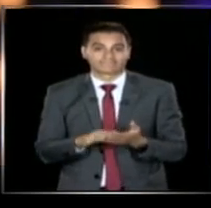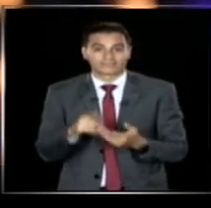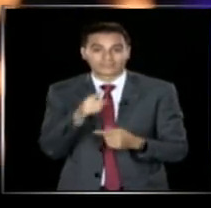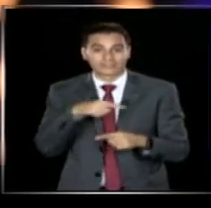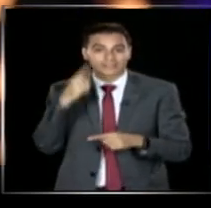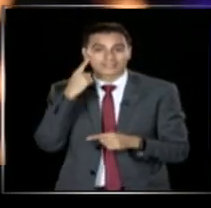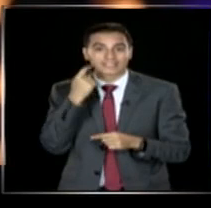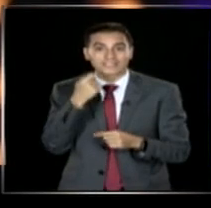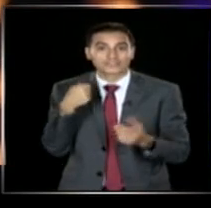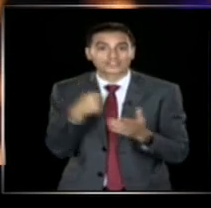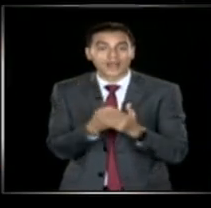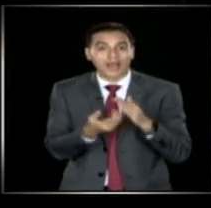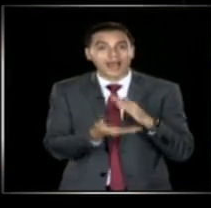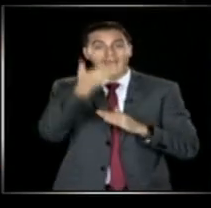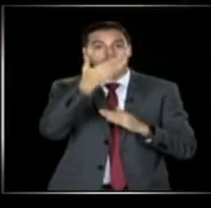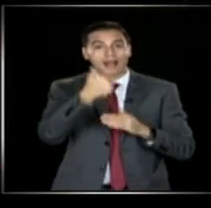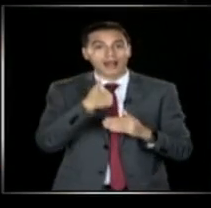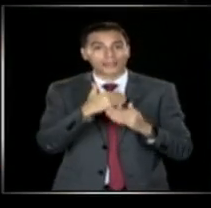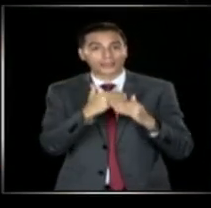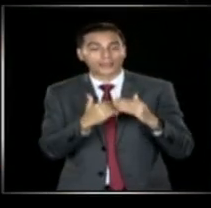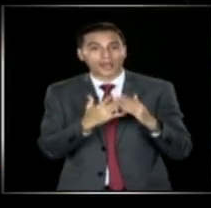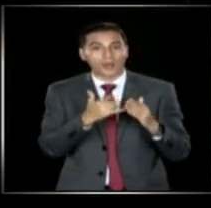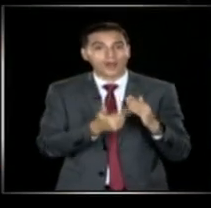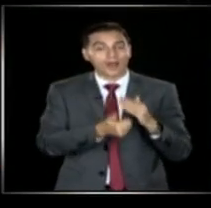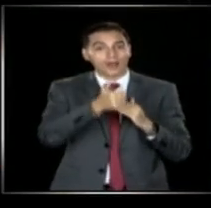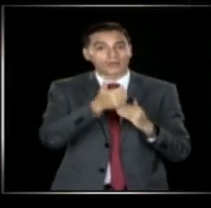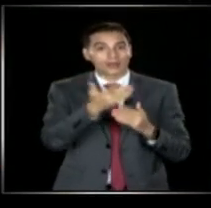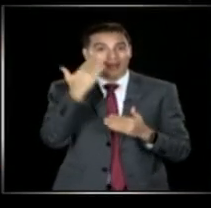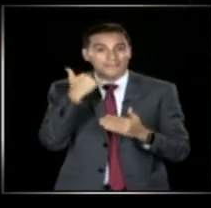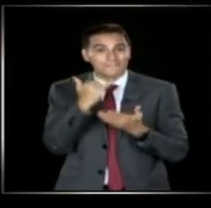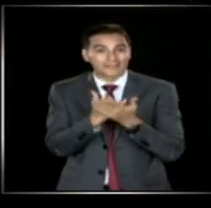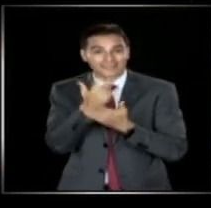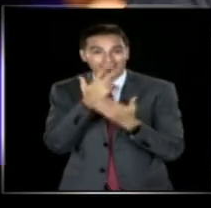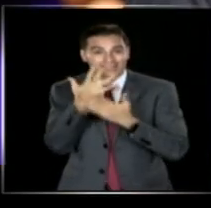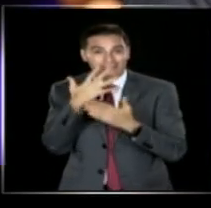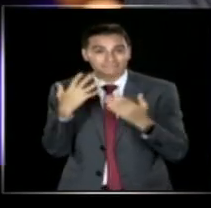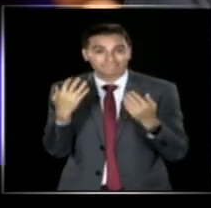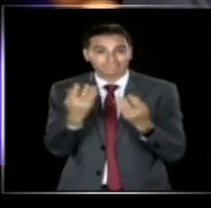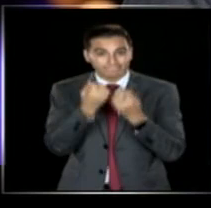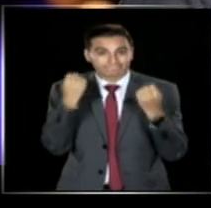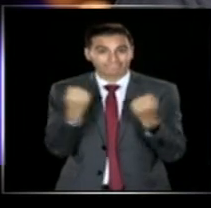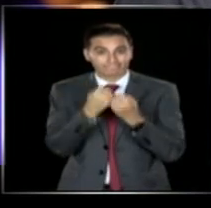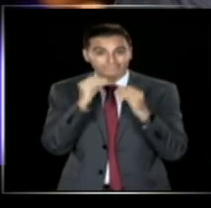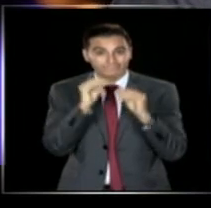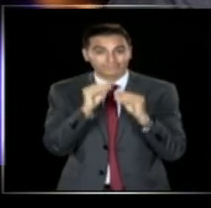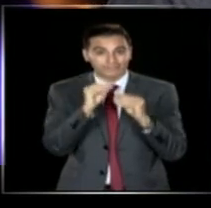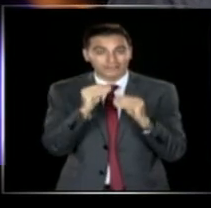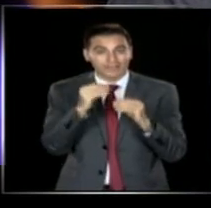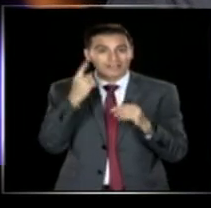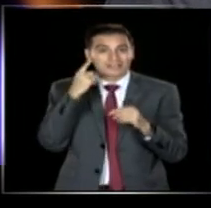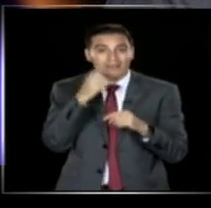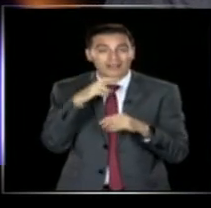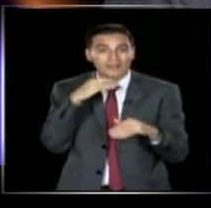أكتر لنتيجتي أكتر من نتيجتي أنا شخصيا. حب الفلسفة وعلم النفس أيام ما كان بيذاكر ثانوية عامة، فما عرفنا أن كليات